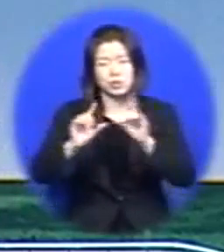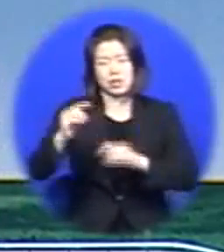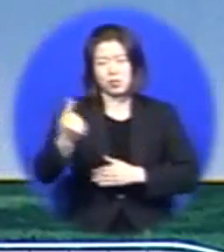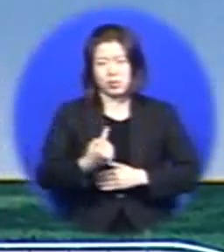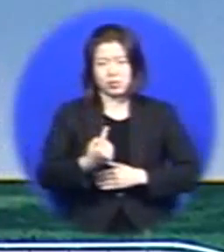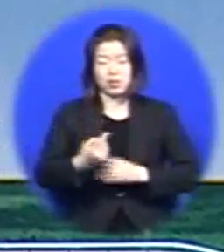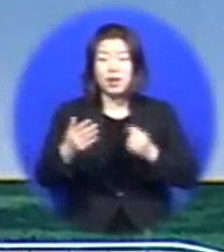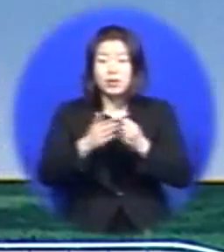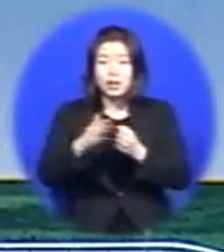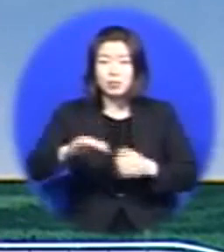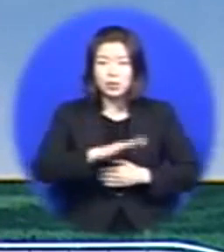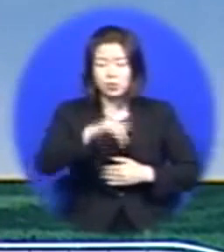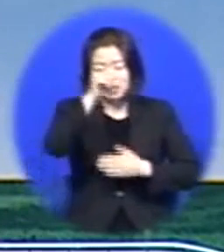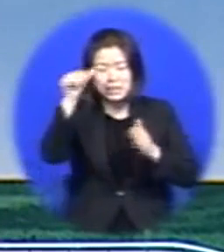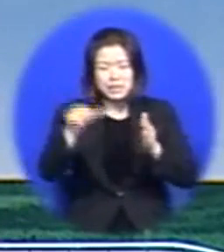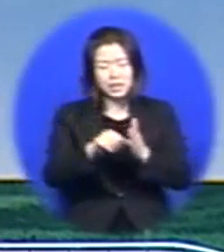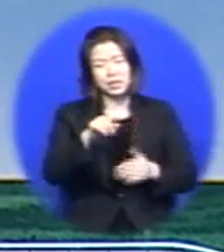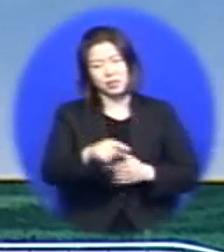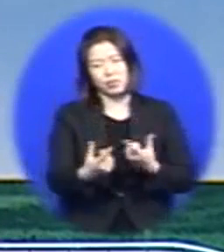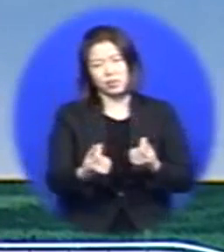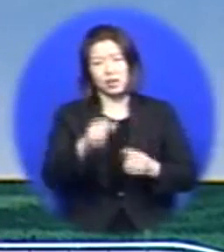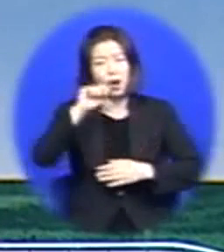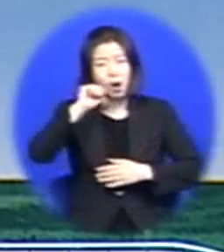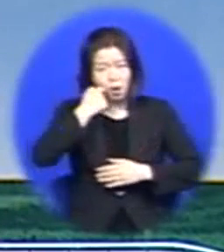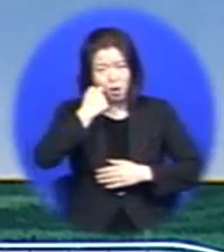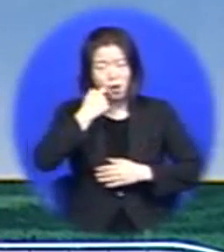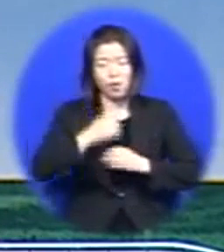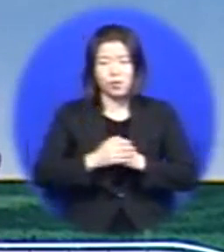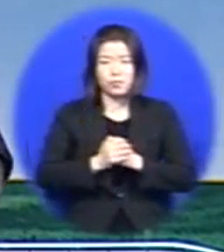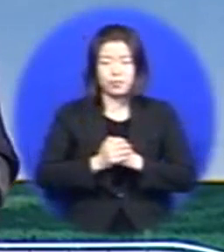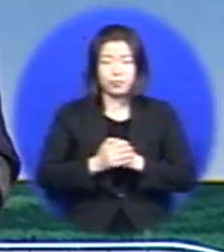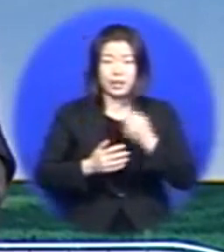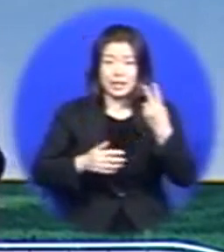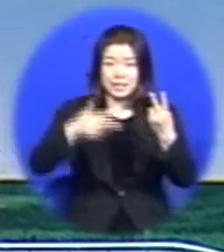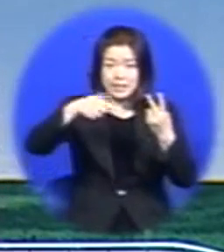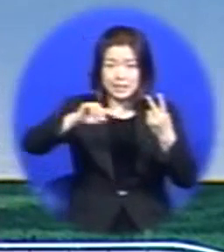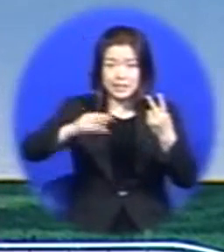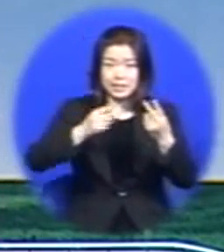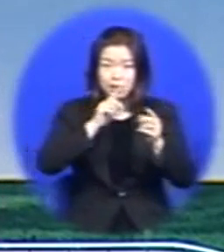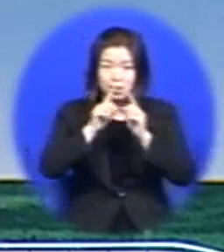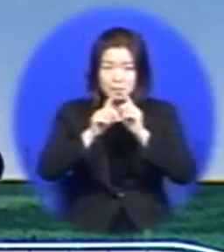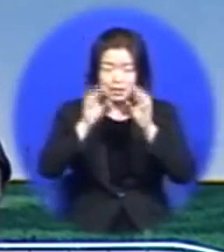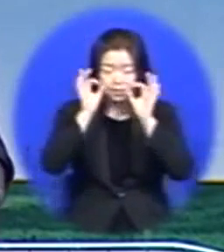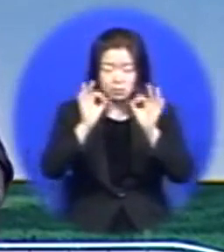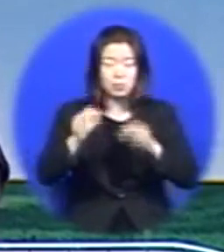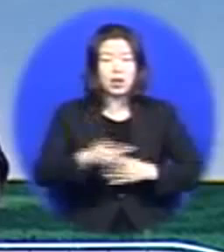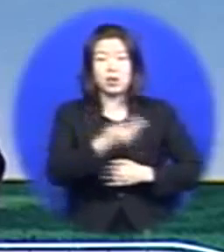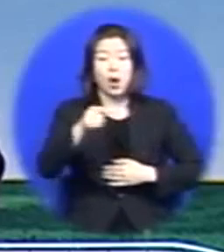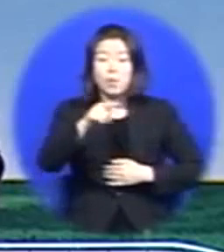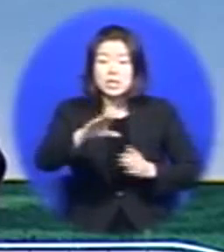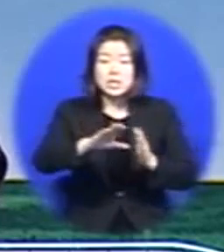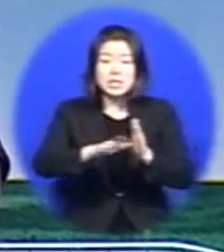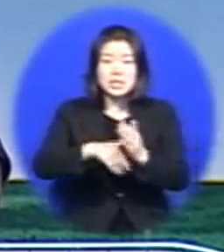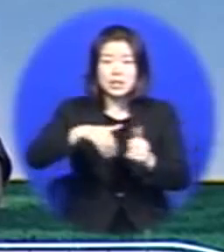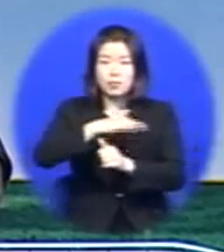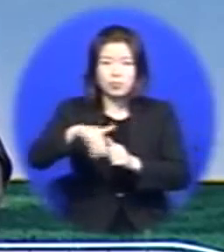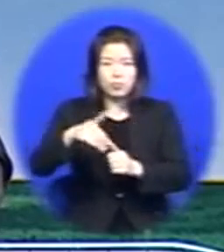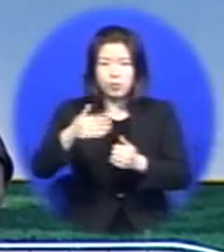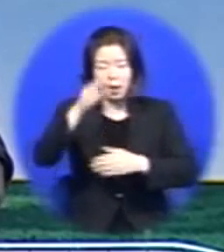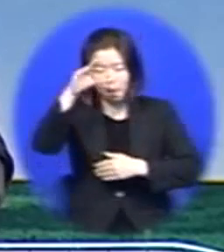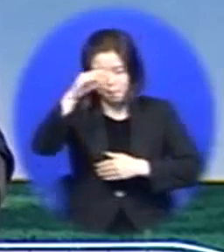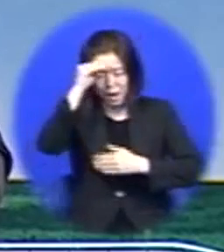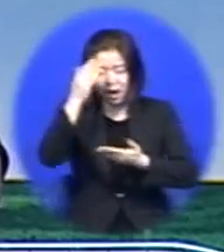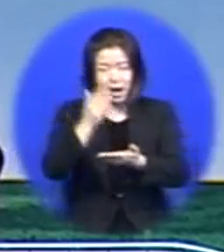그래서 우리 인생이 이렇게 어려운 거예요. 2절 말씀에 보면 여러분은 이 시대의 풍조를 본받지